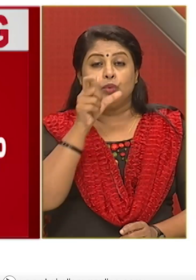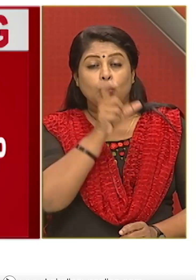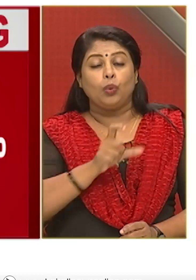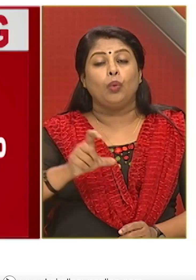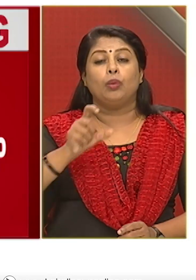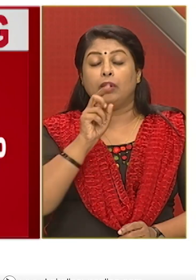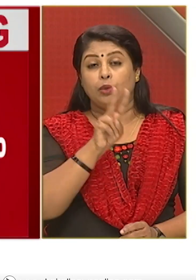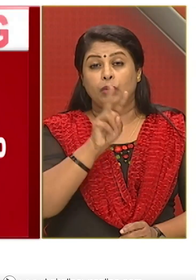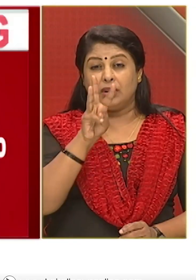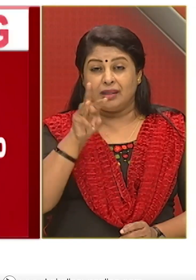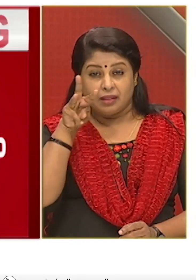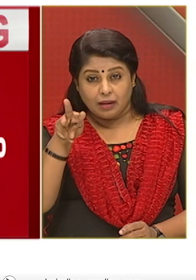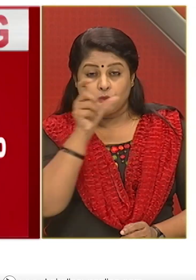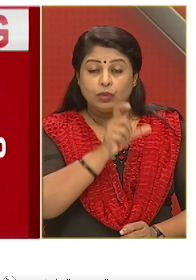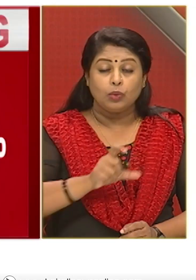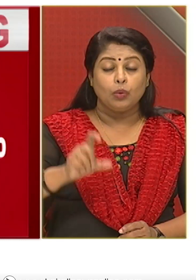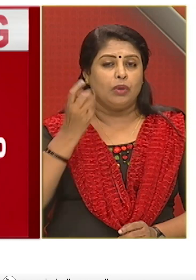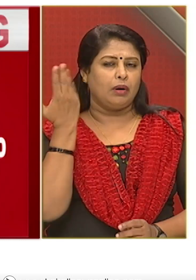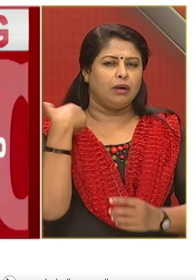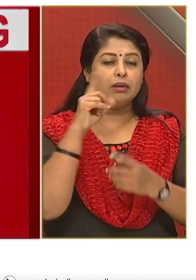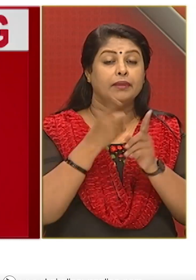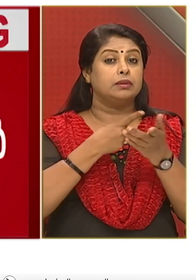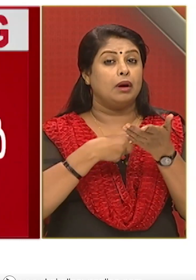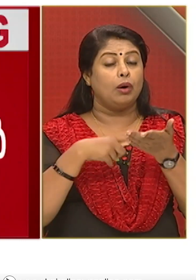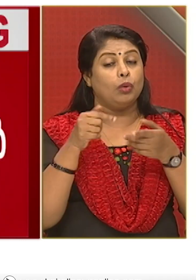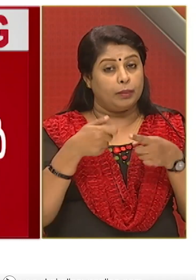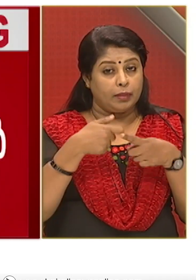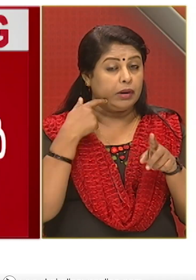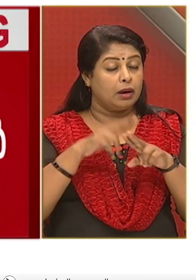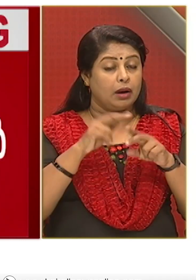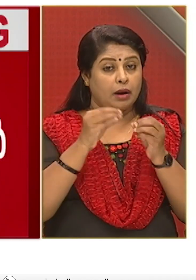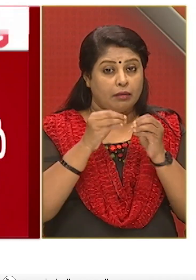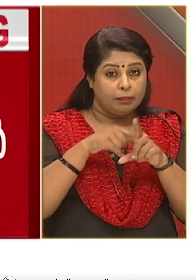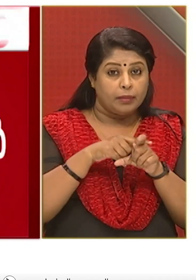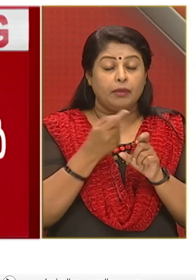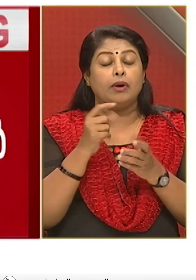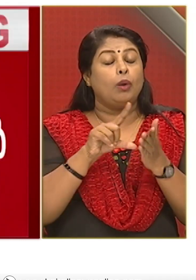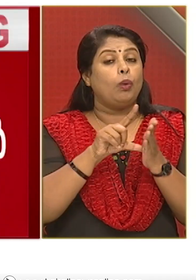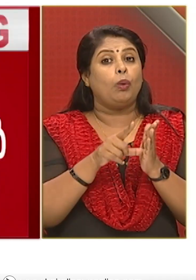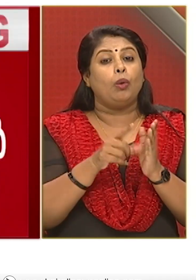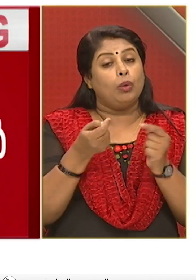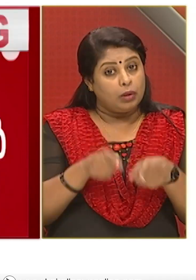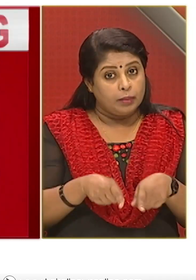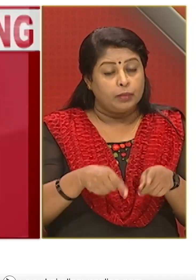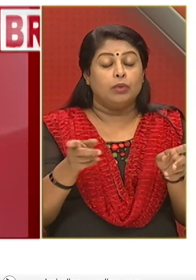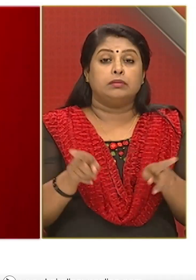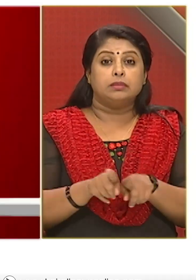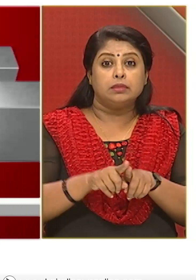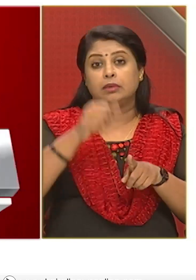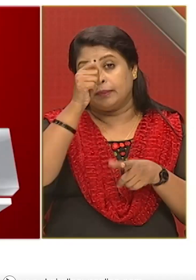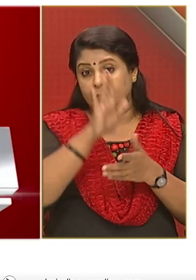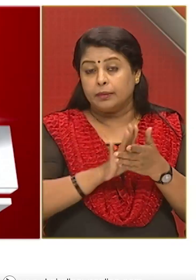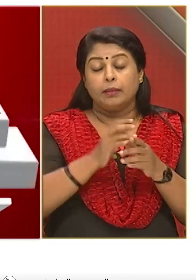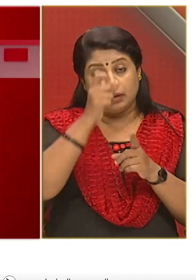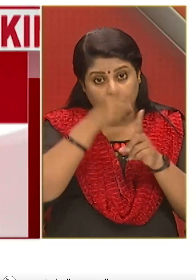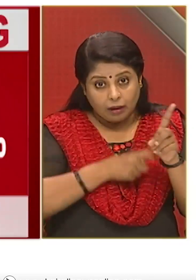23000 കോടിയുടെ വായ്പയാണ് കഴിഞ്ഞ വർഷം അനുവദിച്ചിരുന്നത്. ഇത്തവണ കിഫ്ബിയുടെ വായ്പ, അതോടൊപ്പം തന്നെ പൊതുമേഖലാ സ്ഥാപനങ്ങളിലൊക്കെ വായ്പയുടെ പേരിലാണ് ഇപ്പോൾ നിലവിൽ സംസ്ഥാനത്തെതിരെ